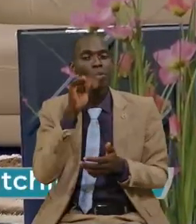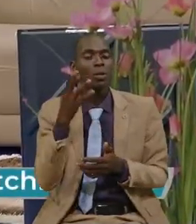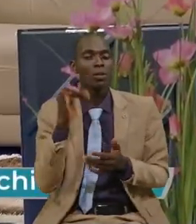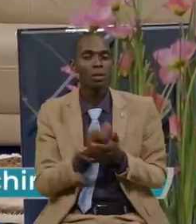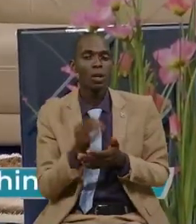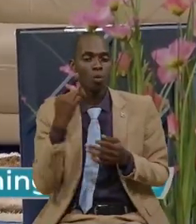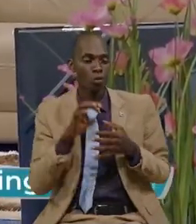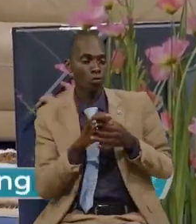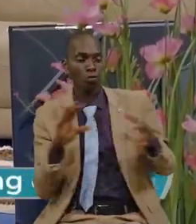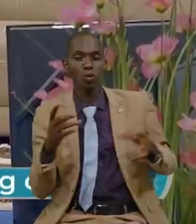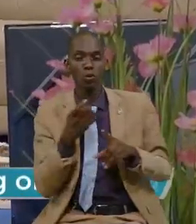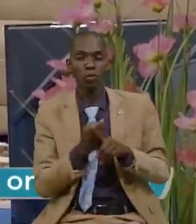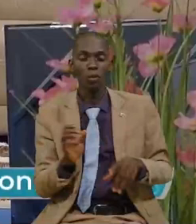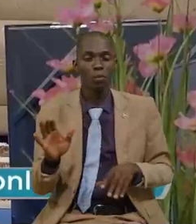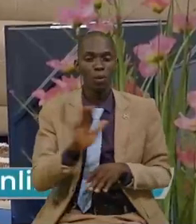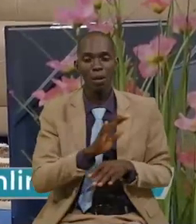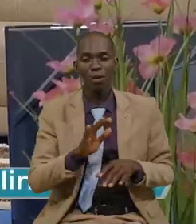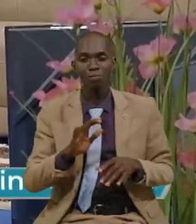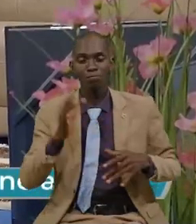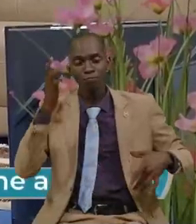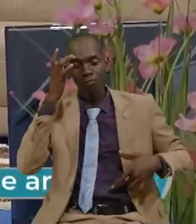qu'elle était déliée de son infirmité,